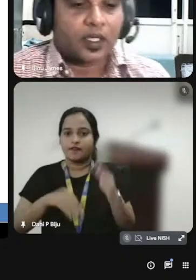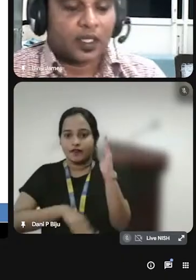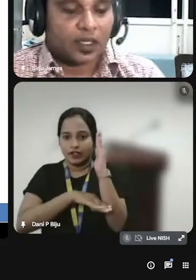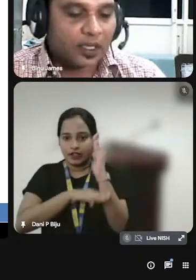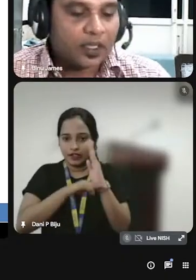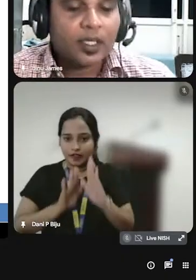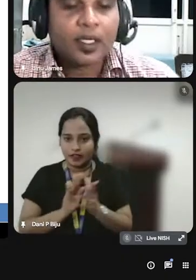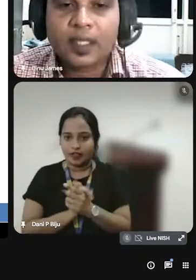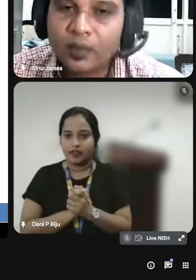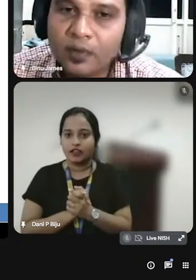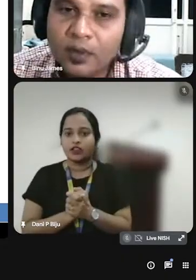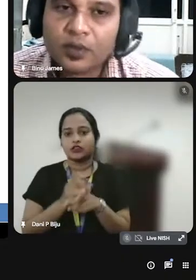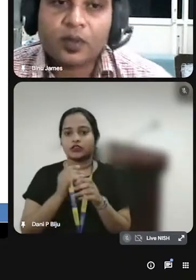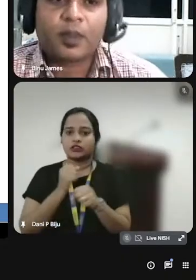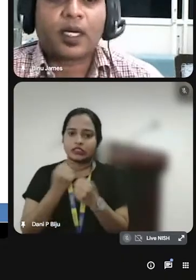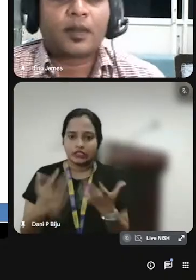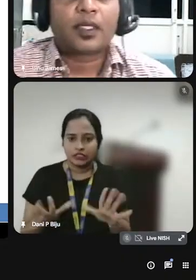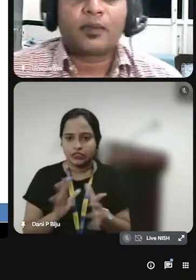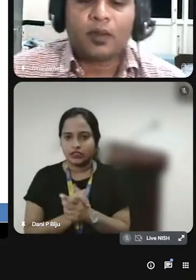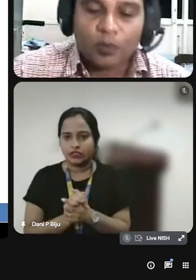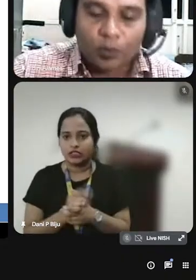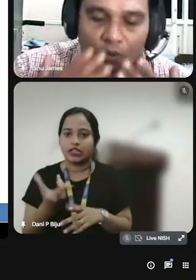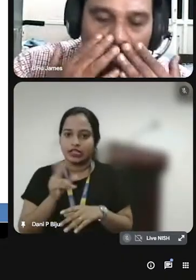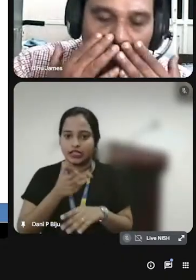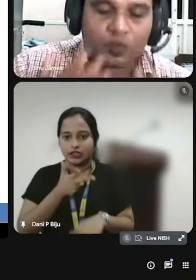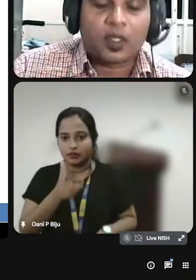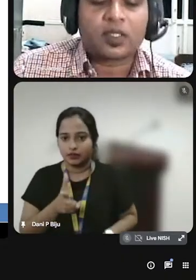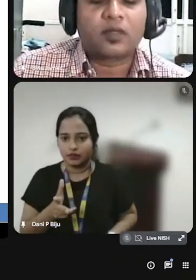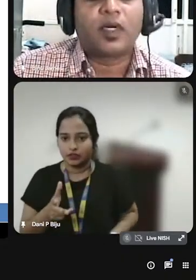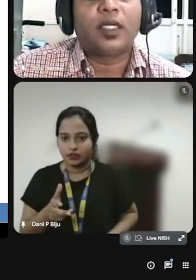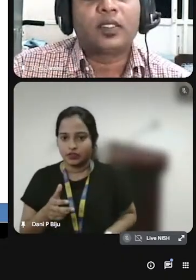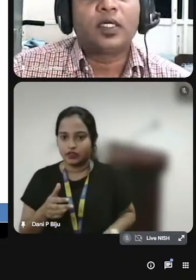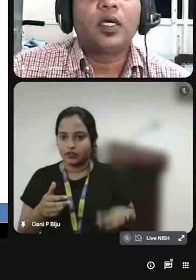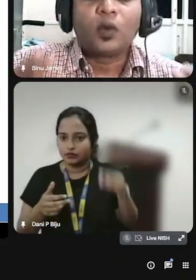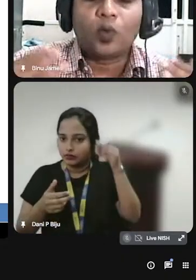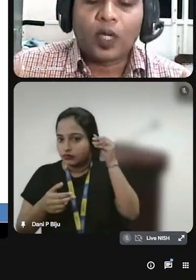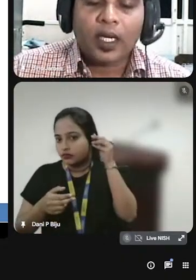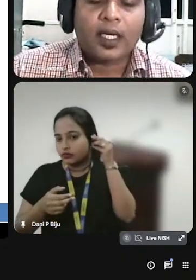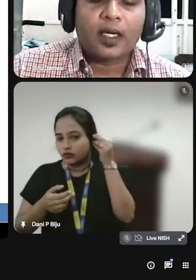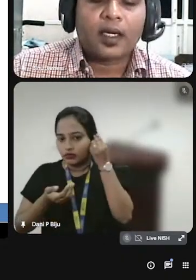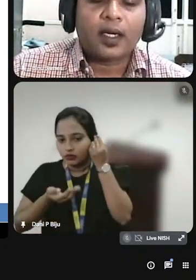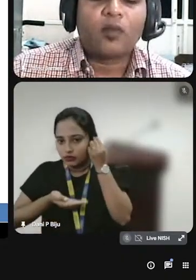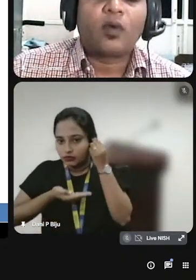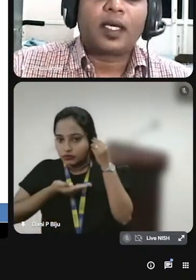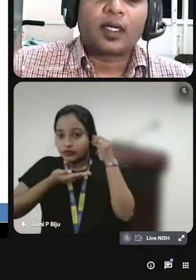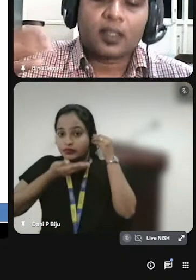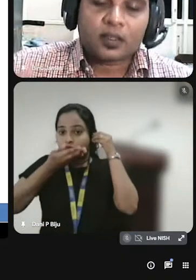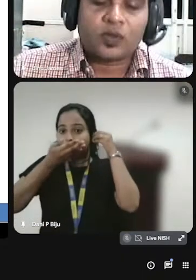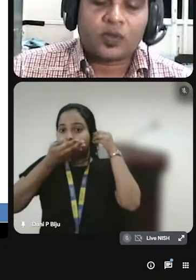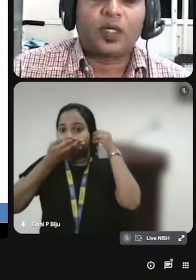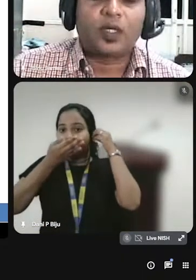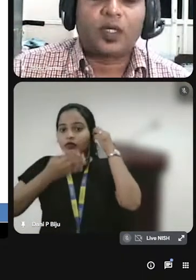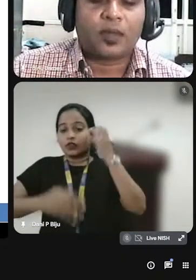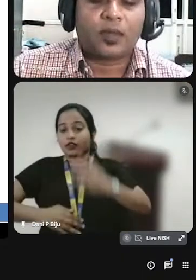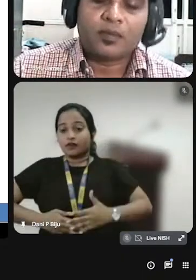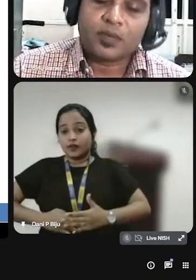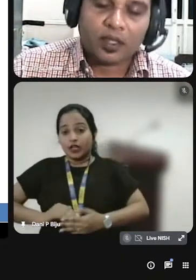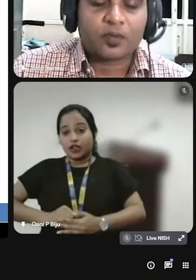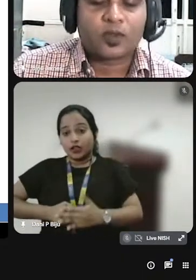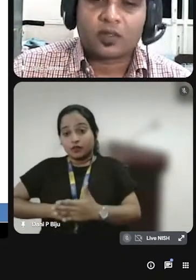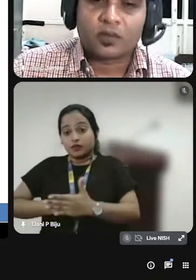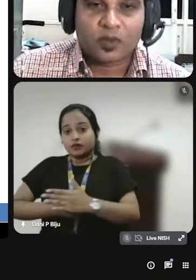എക്സസൈസ് എന്നുള്ള രീതിയിൽ ഞാൻ ഒരു പ്രാവശ്യം കൂടെ പറയാം. അതായത് നമ്മൾ മൂക്കിൽ കൂടെ ശ്വാസം വലിച്ച് ഉള്ളിലേക്ക് എടുക്കുക, വയറ് നിറച്ച് ശ്വാസം എടുക്കുക എന്ന്